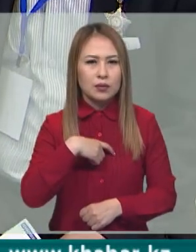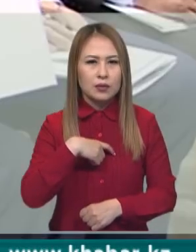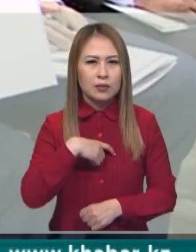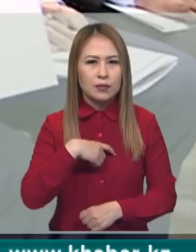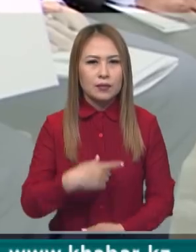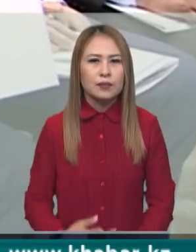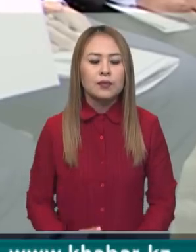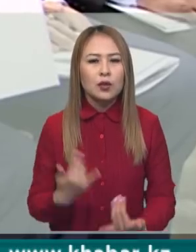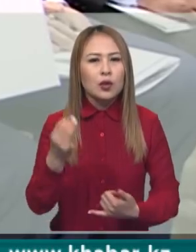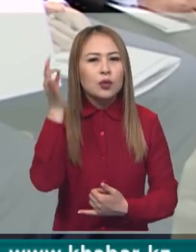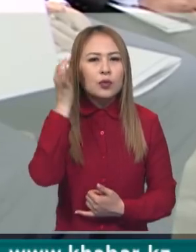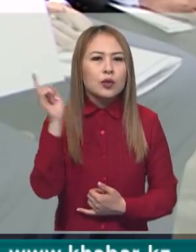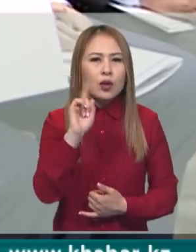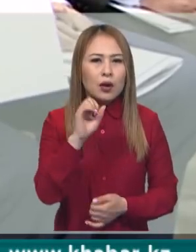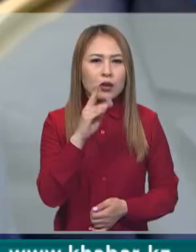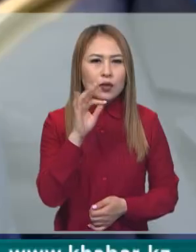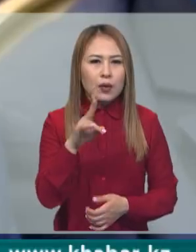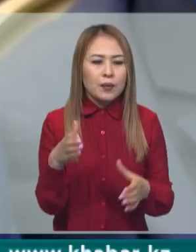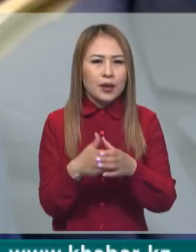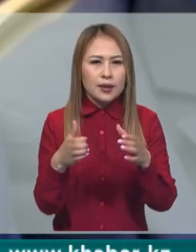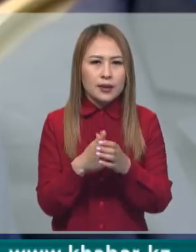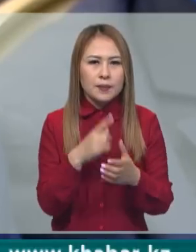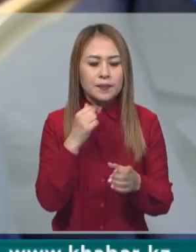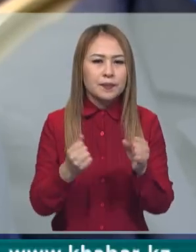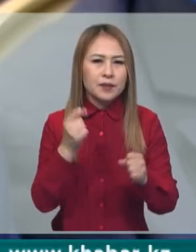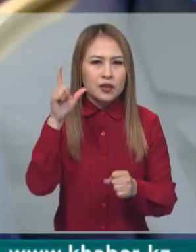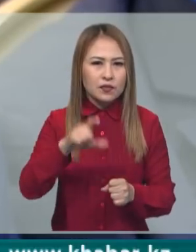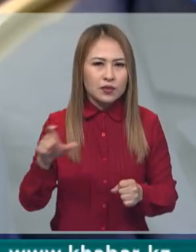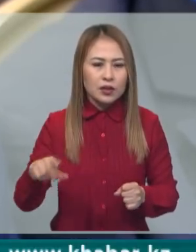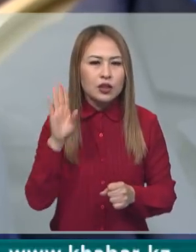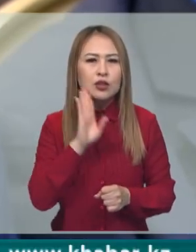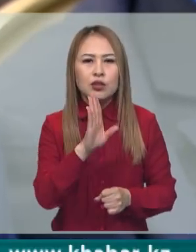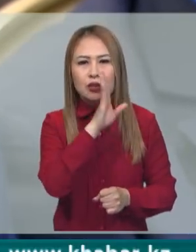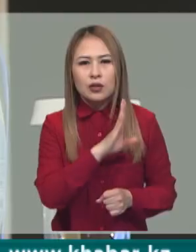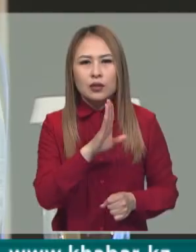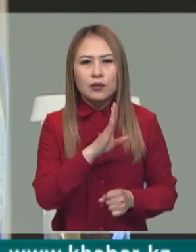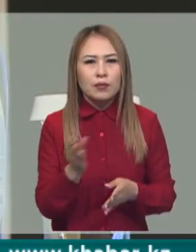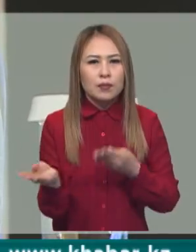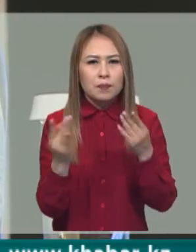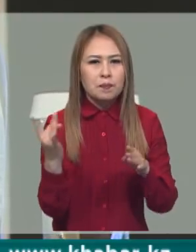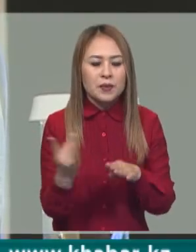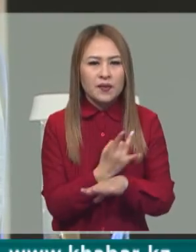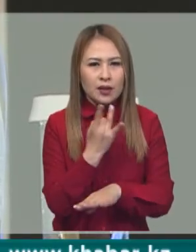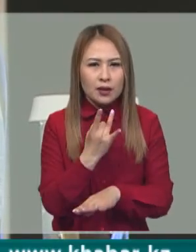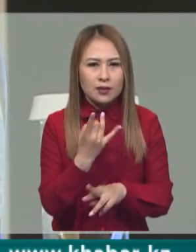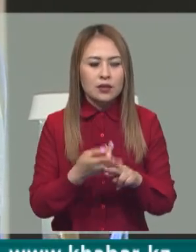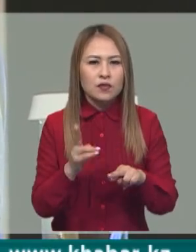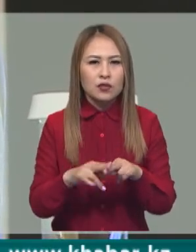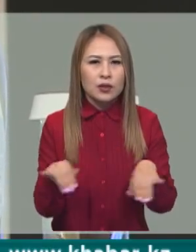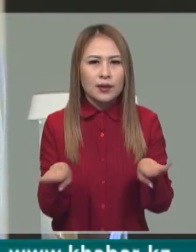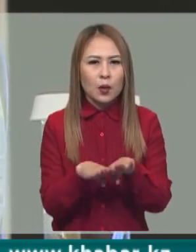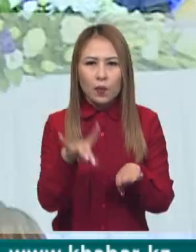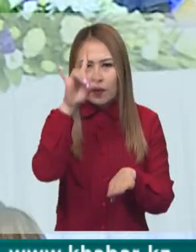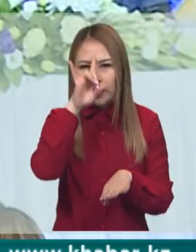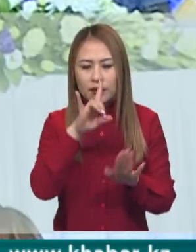бердім. Айта кету керек, Ақжол партиясынан президент үміткерлігіне әйел адамның ұсынылуы бірінші рет. Жалпы бұл